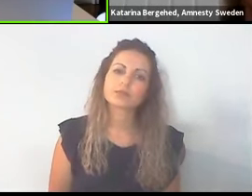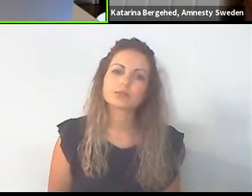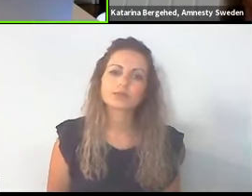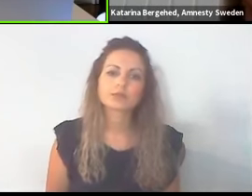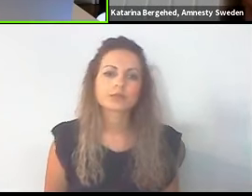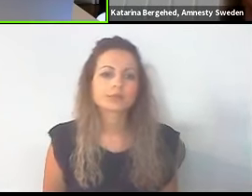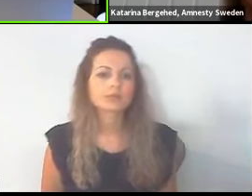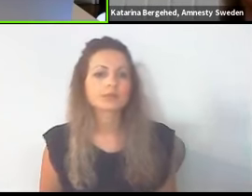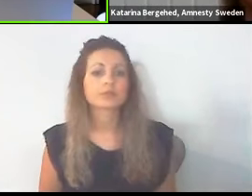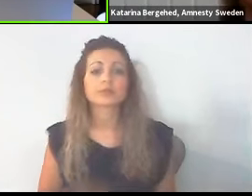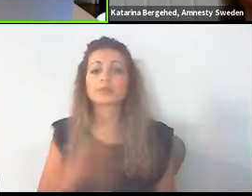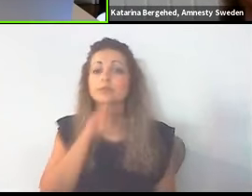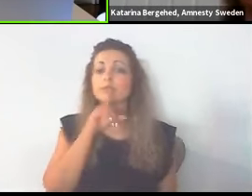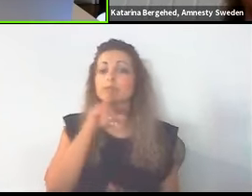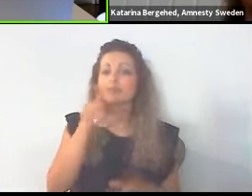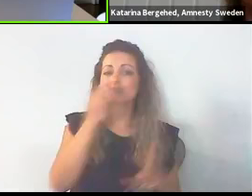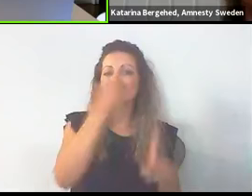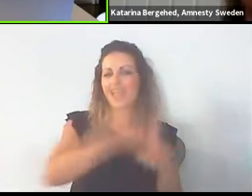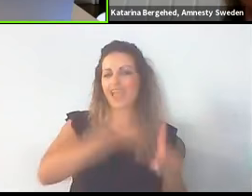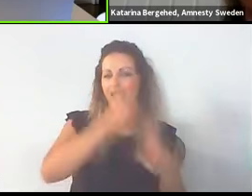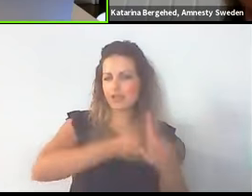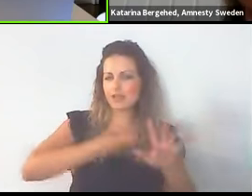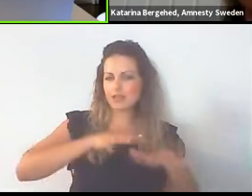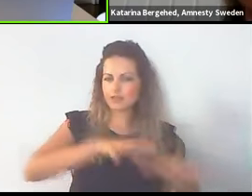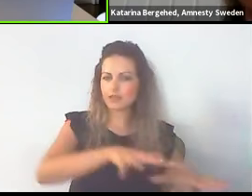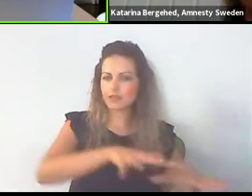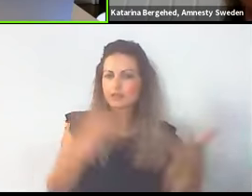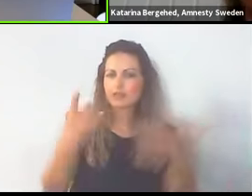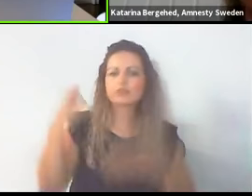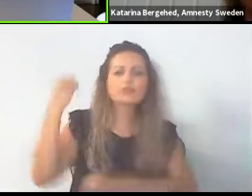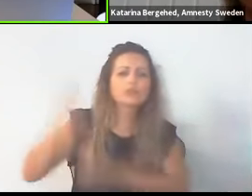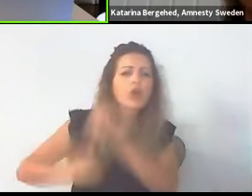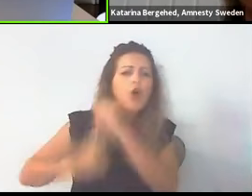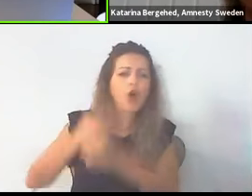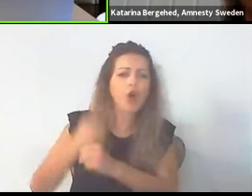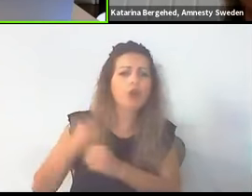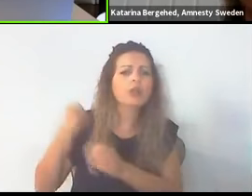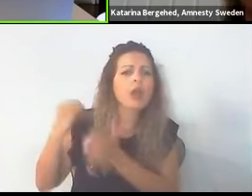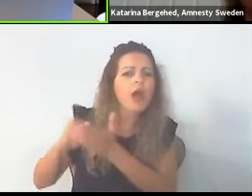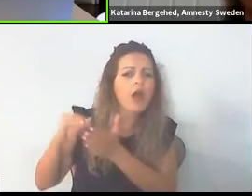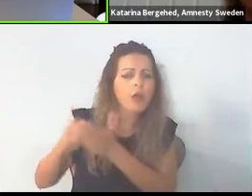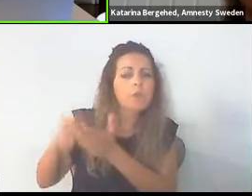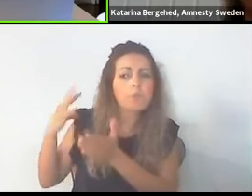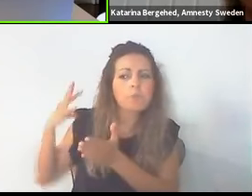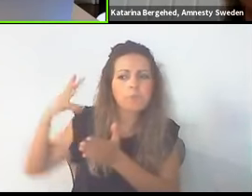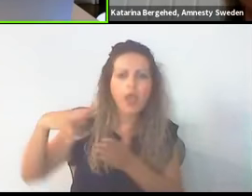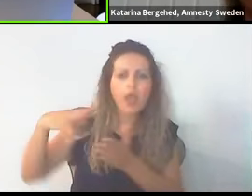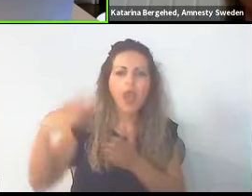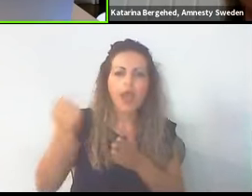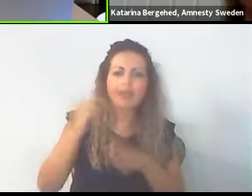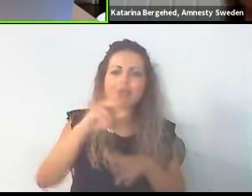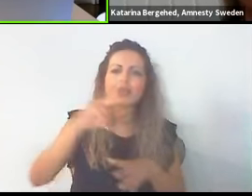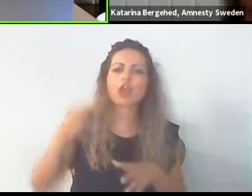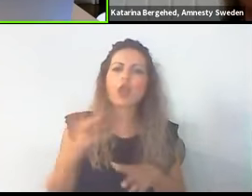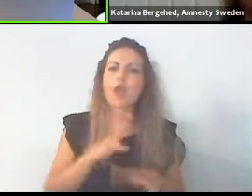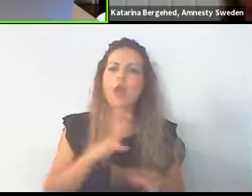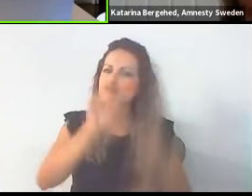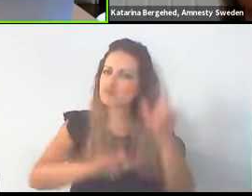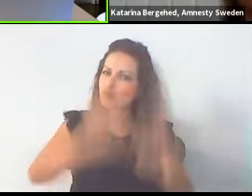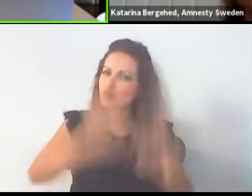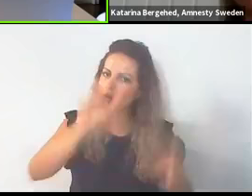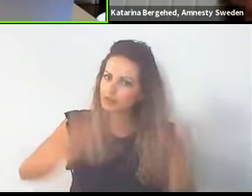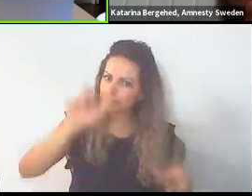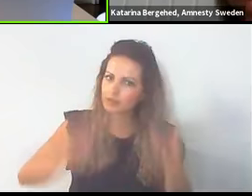Αυτή η εκστρατεία λοιπόν κράτησε για πολλά χρόνια και υπήρχαν πολύ διαφορετικά μέρη της κοινωνίας των πολιτών τα οποία απέκτησαν μέσα στα πλαίσια αυτής